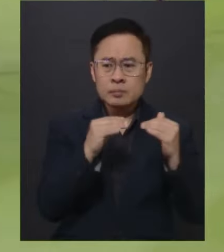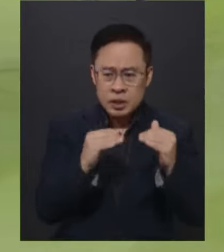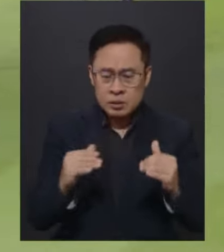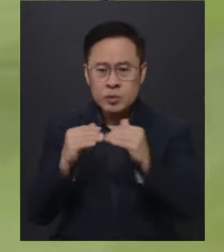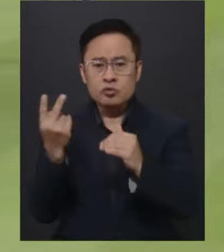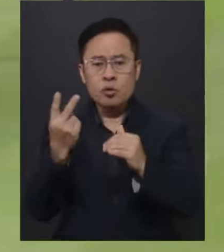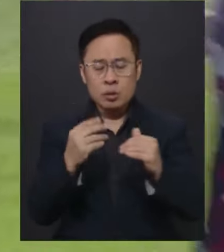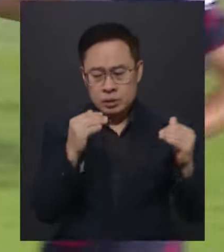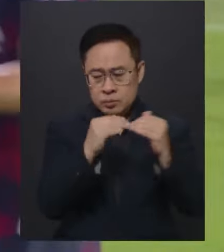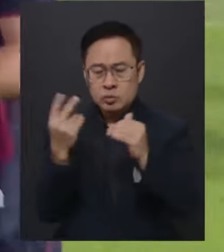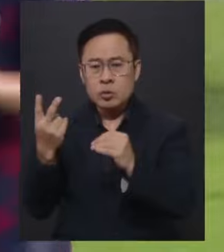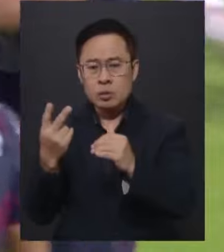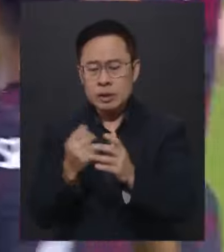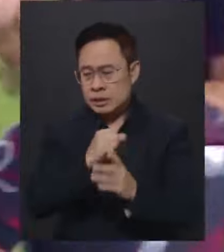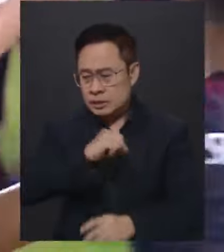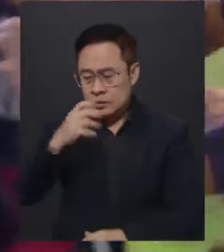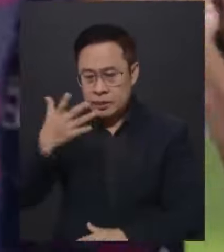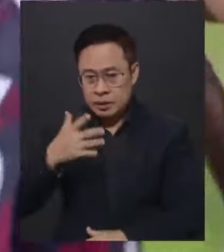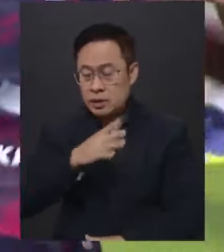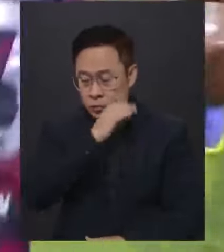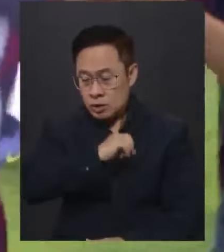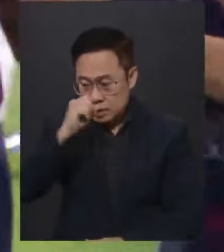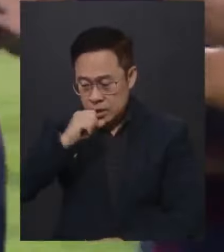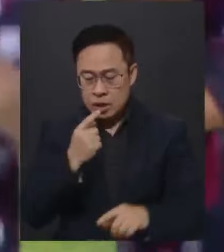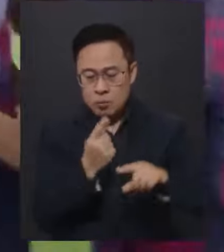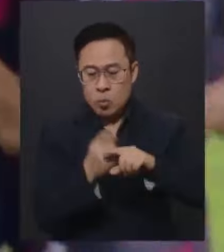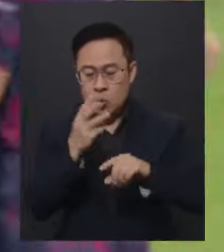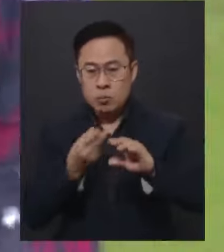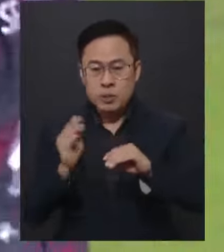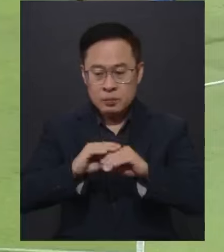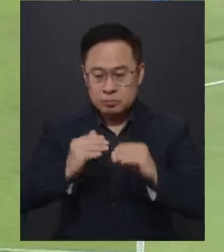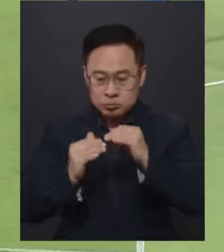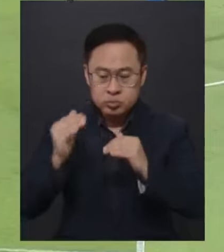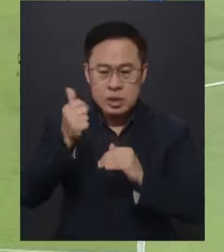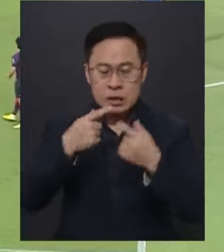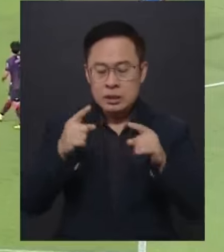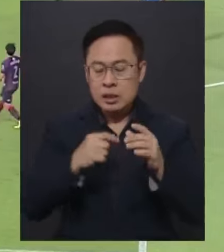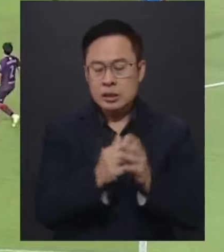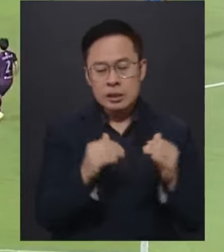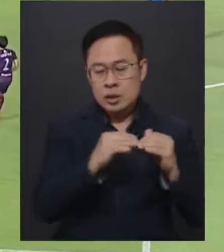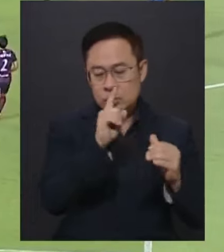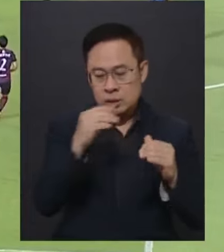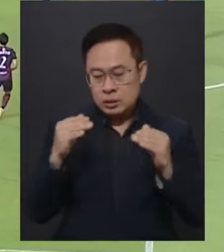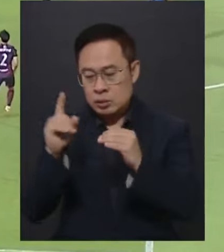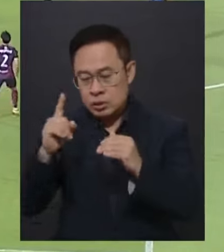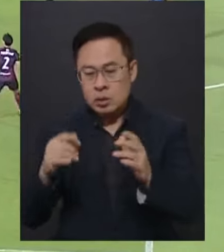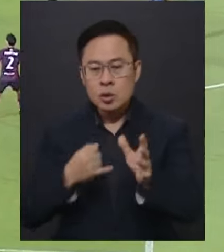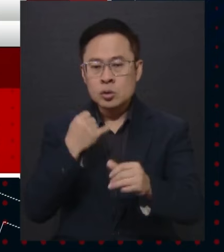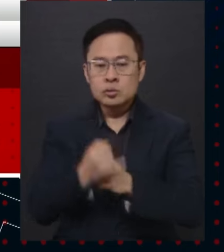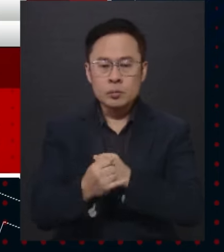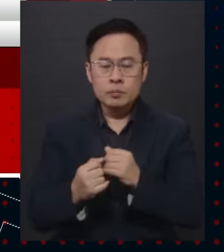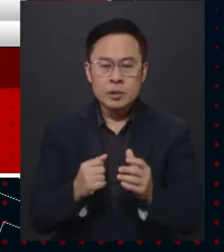เสมอท่าเรือนะครับก่อนหน้านี้นี้แล้วก็เนี่ยครับมาทำแต้มหลุดมืออีกครั้งครับทำให้สหการล่าสุดเนี่ย